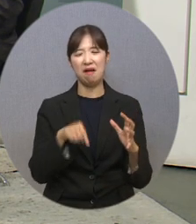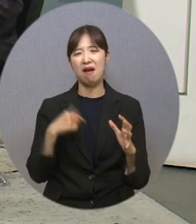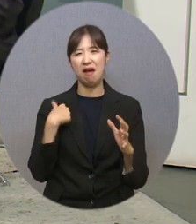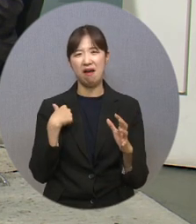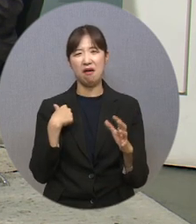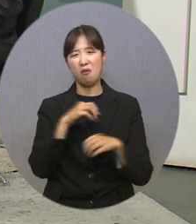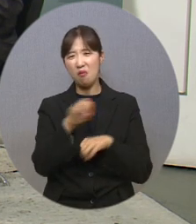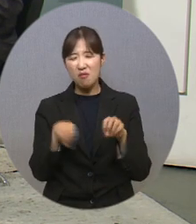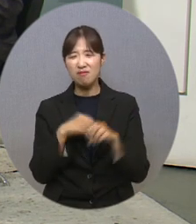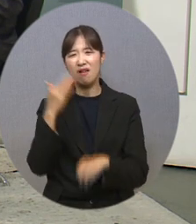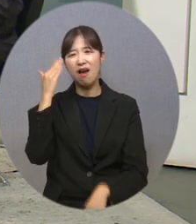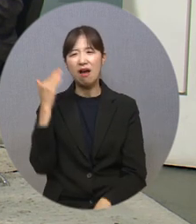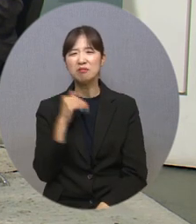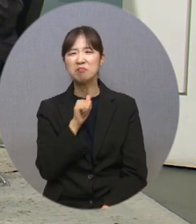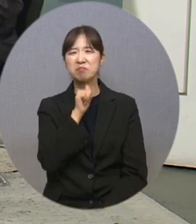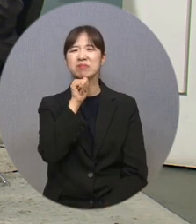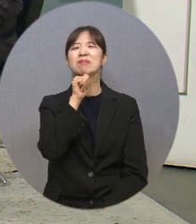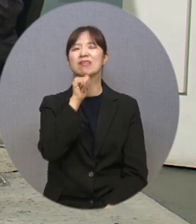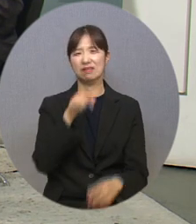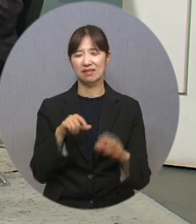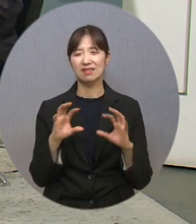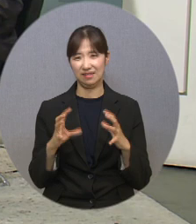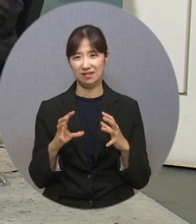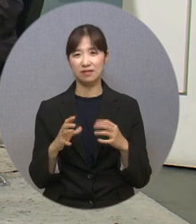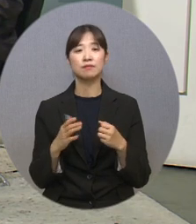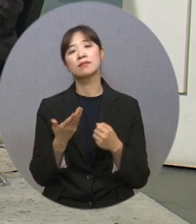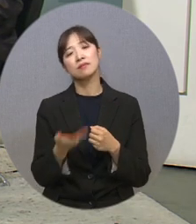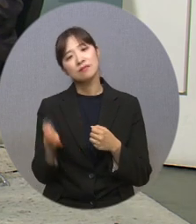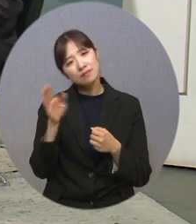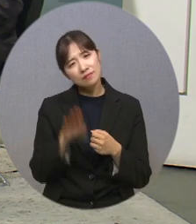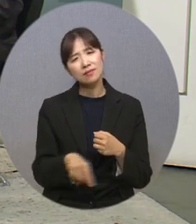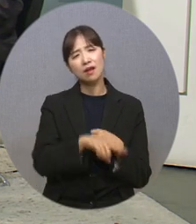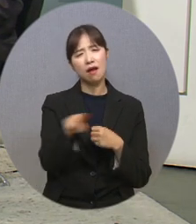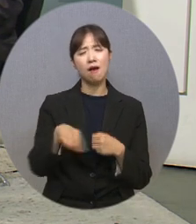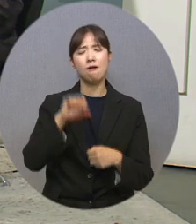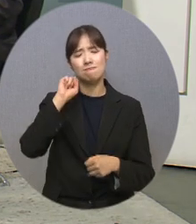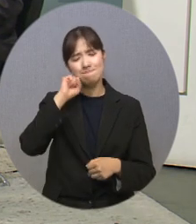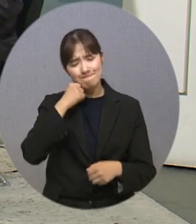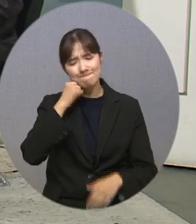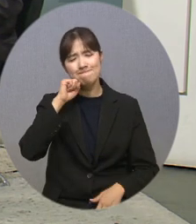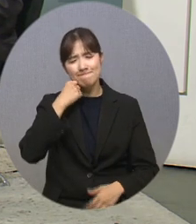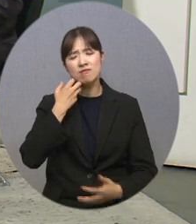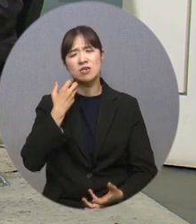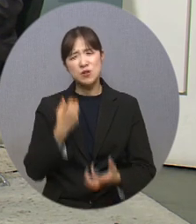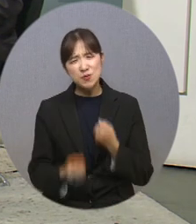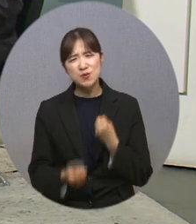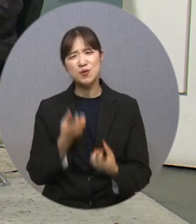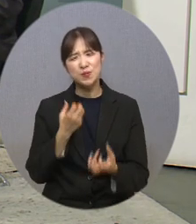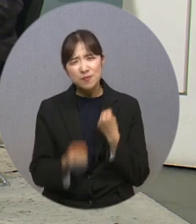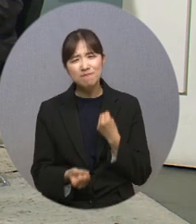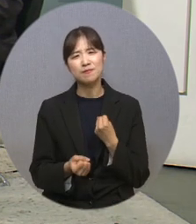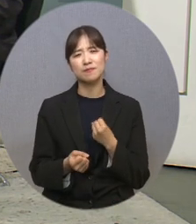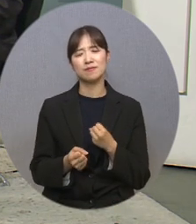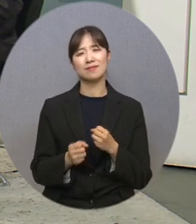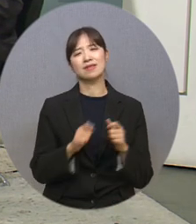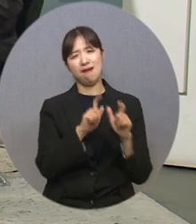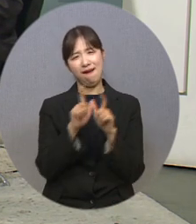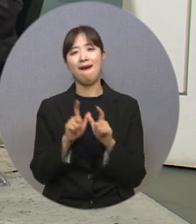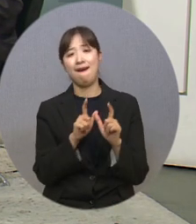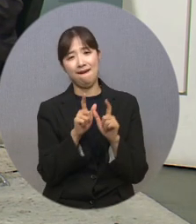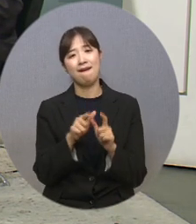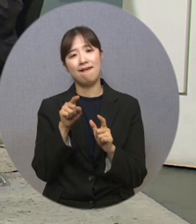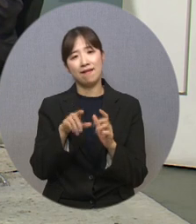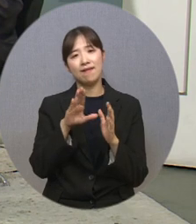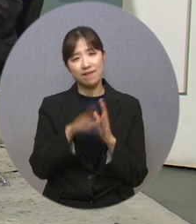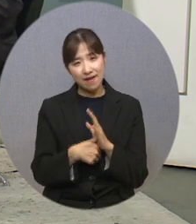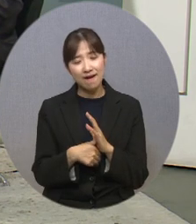오히려 우리나라는 가난배기 나라였단 말이에요. 그렇지만 그 어려운 그 참 허리띠를 졸라매고 살아가는